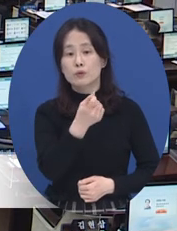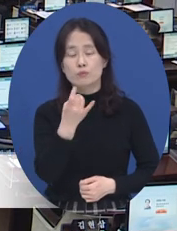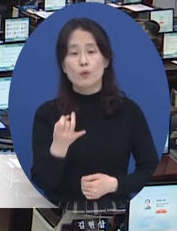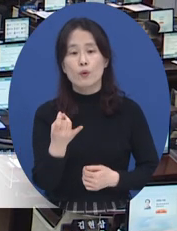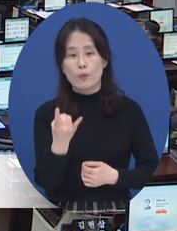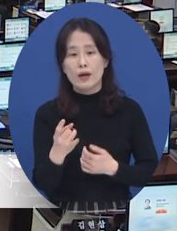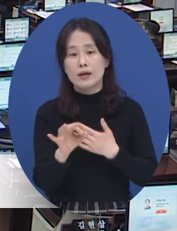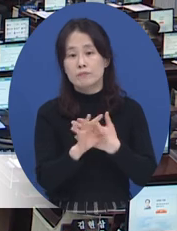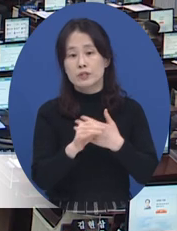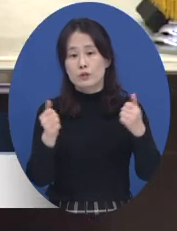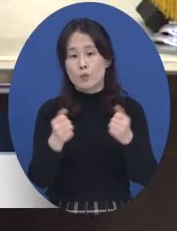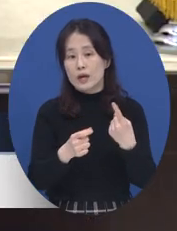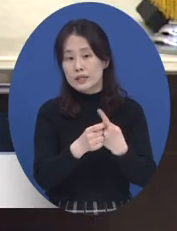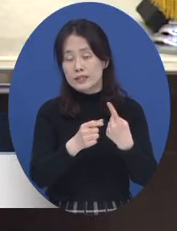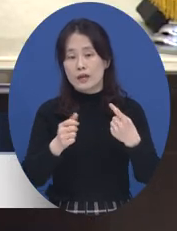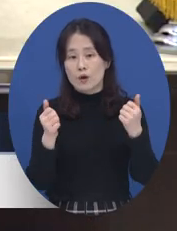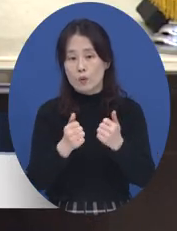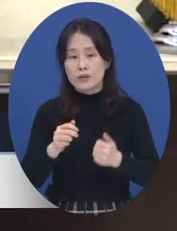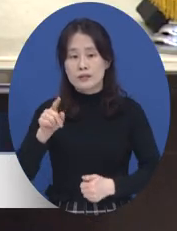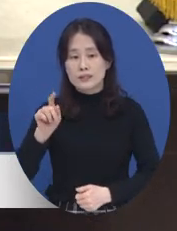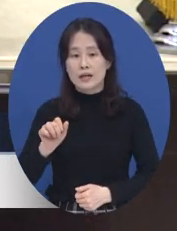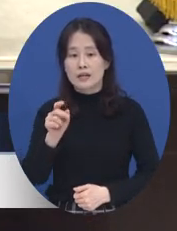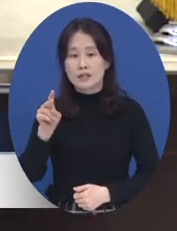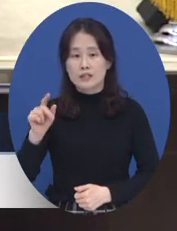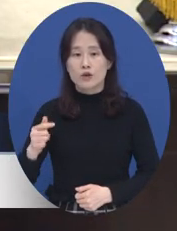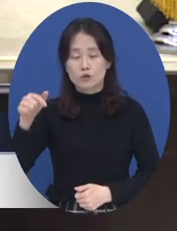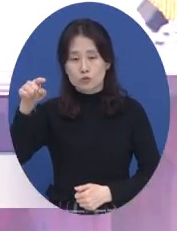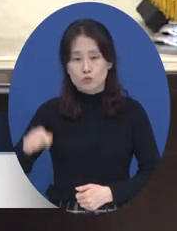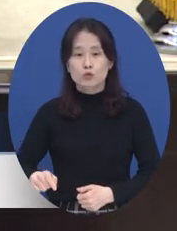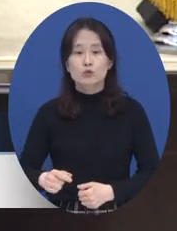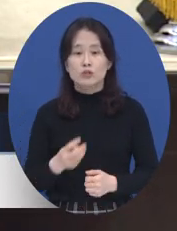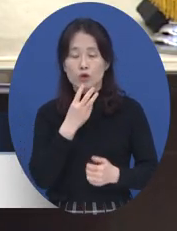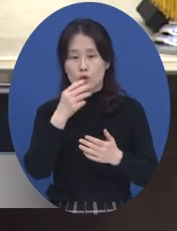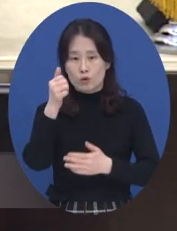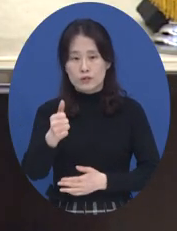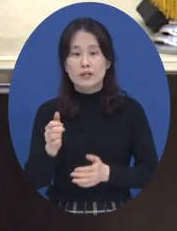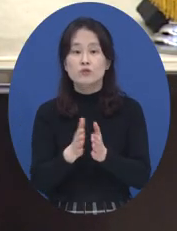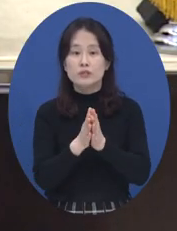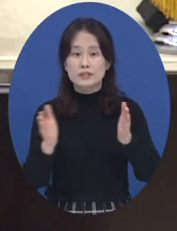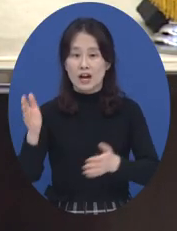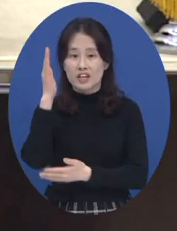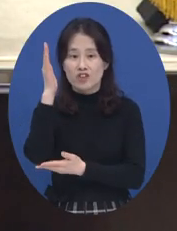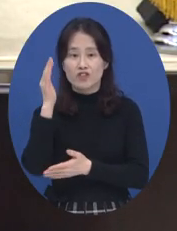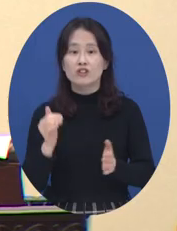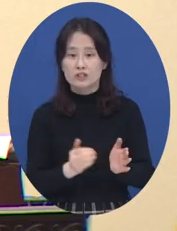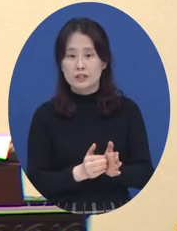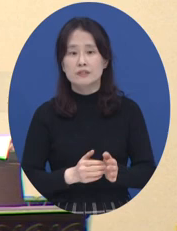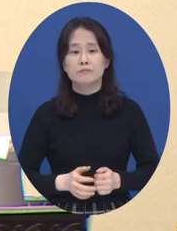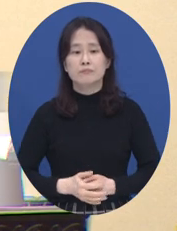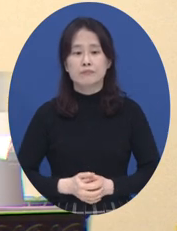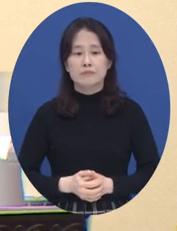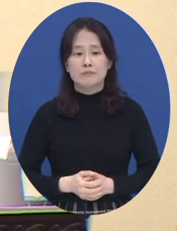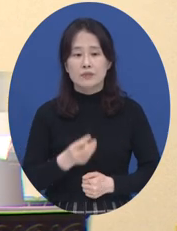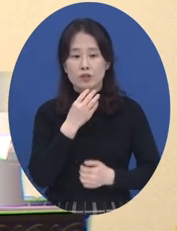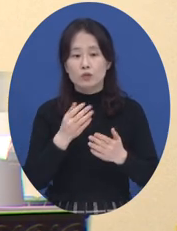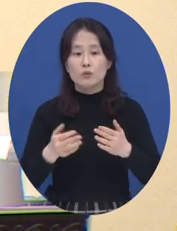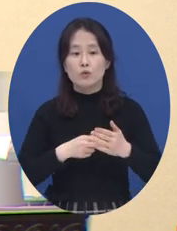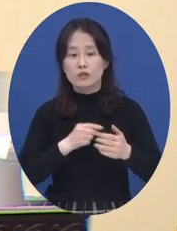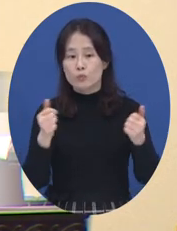제350회 임시회 1차 본회의는 장영국 경기도의회 의장의 개회사로 시작을 알렸습니다.